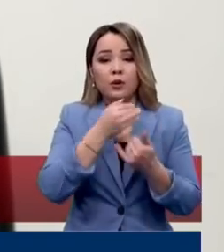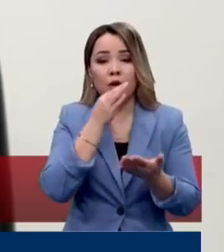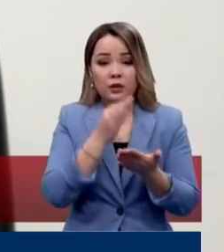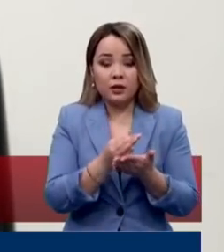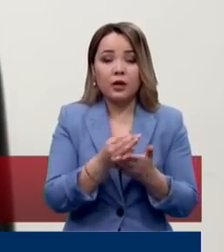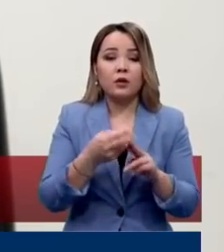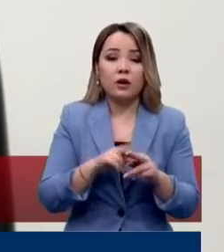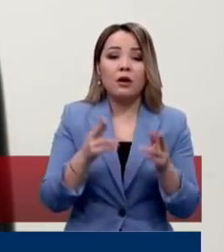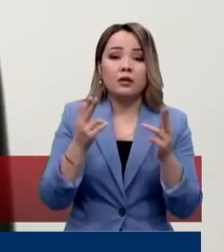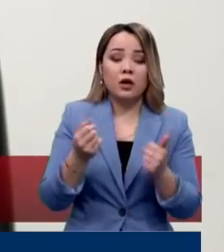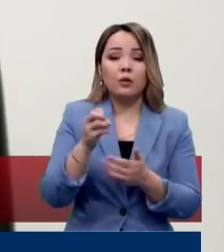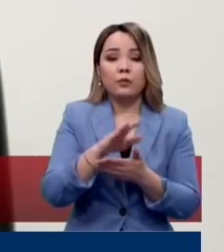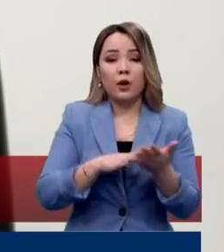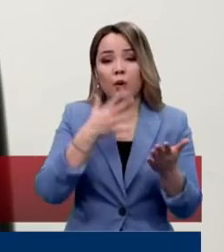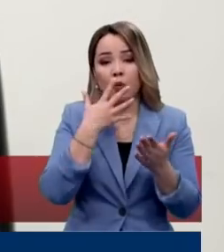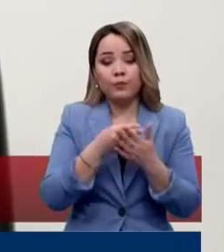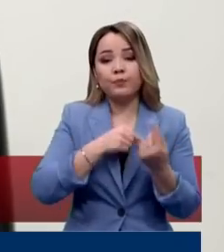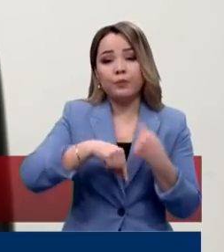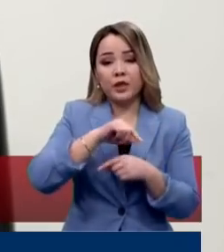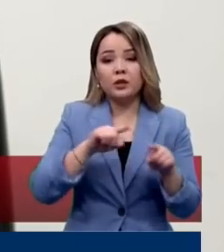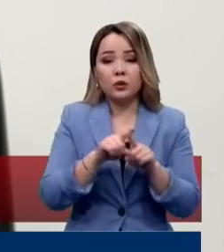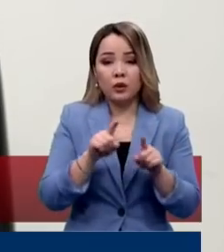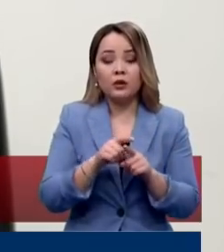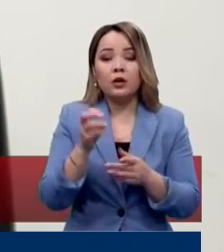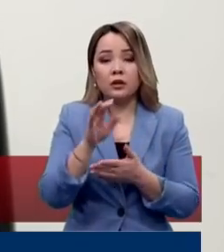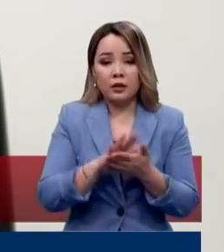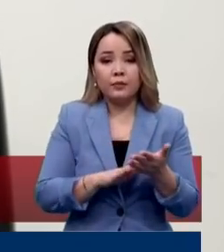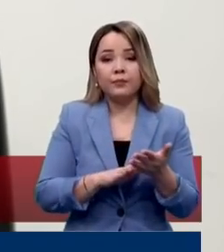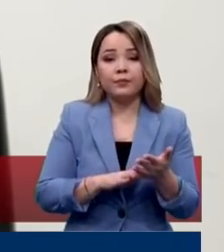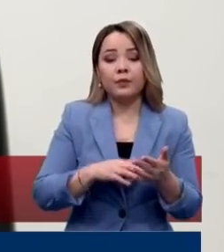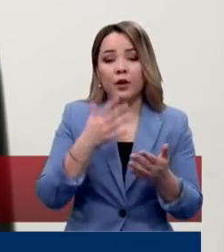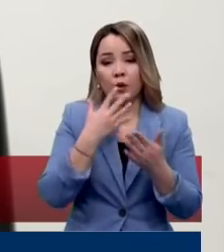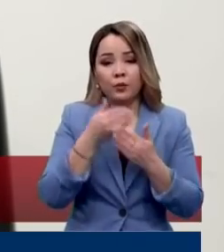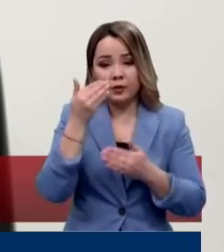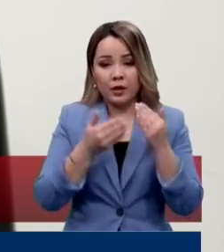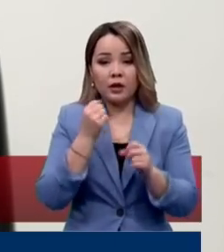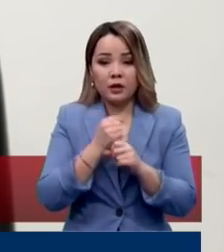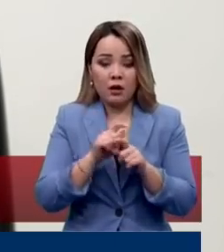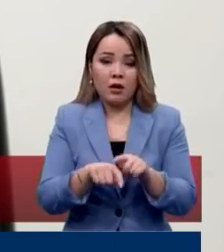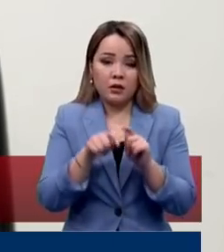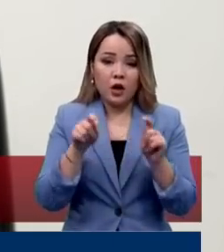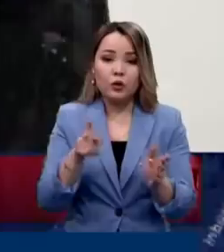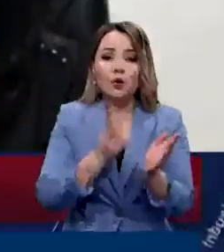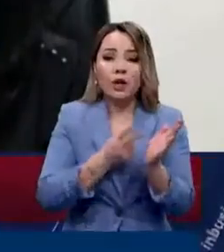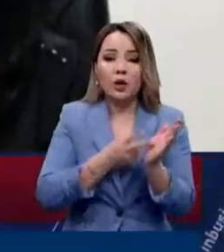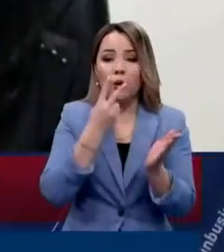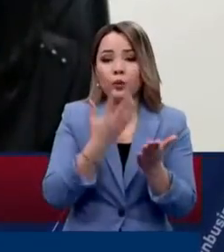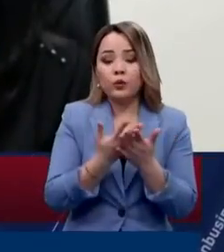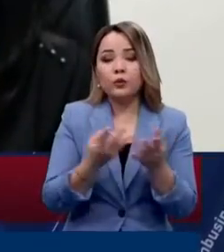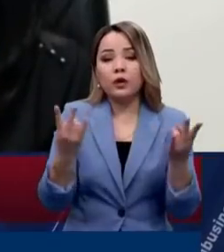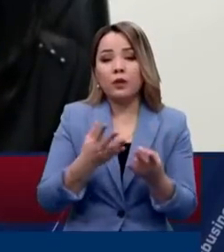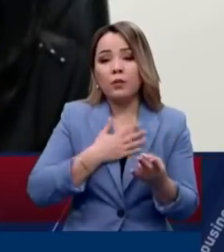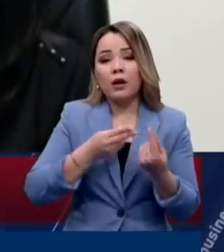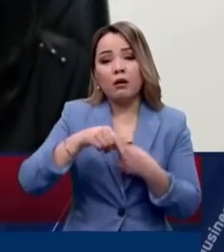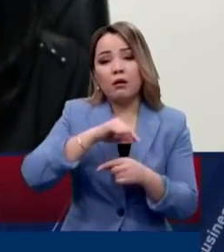онда әрине ол әрі қарай өзінің бизнесін жаңағыдай көлеңкеден шығаруға тура келеді. Яғни дәлелдеу керек, иә, мен